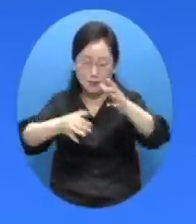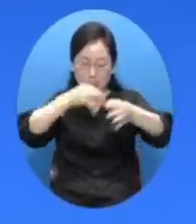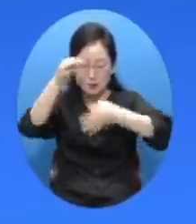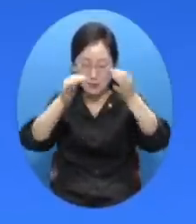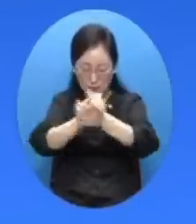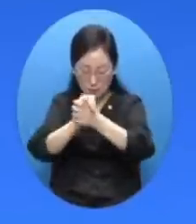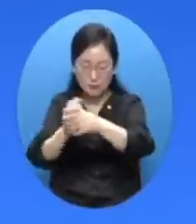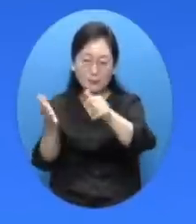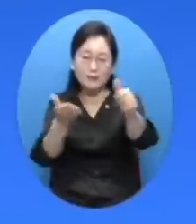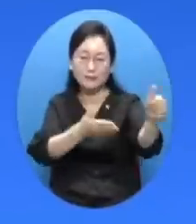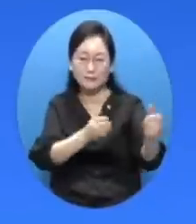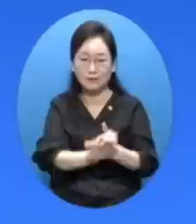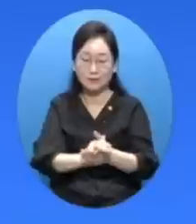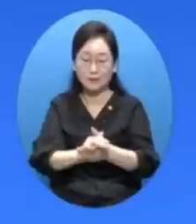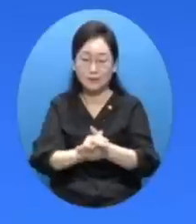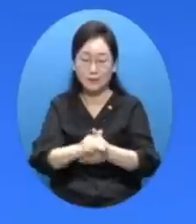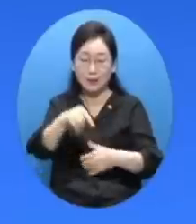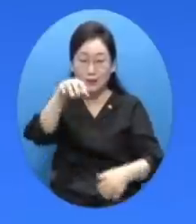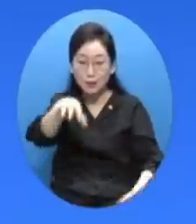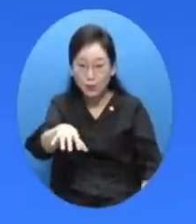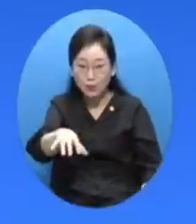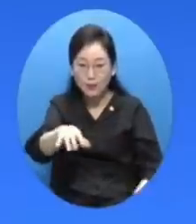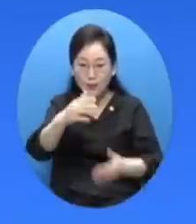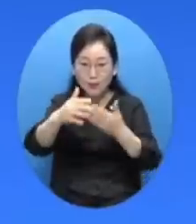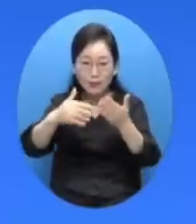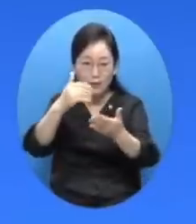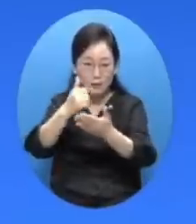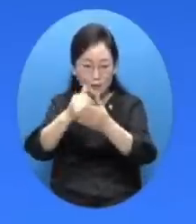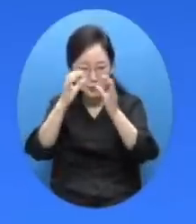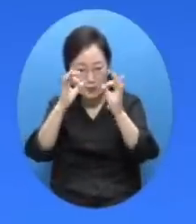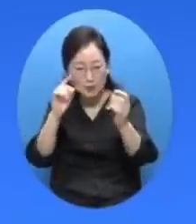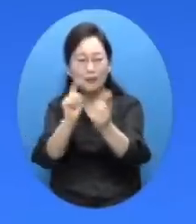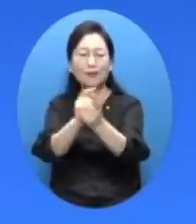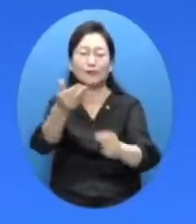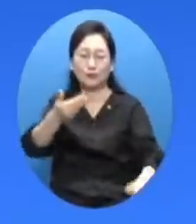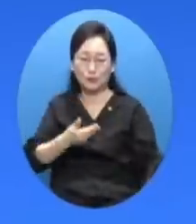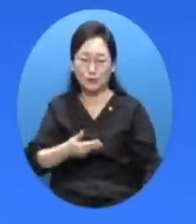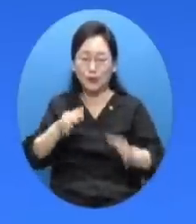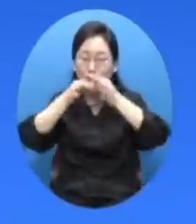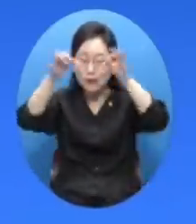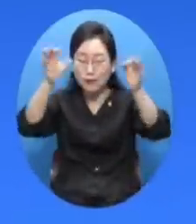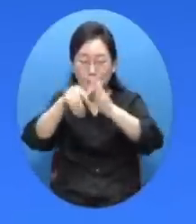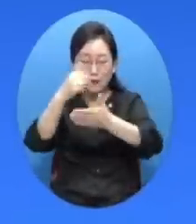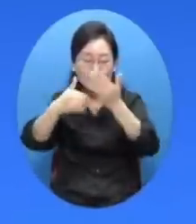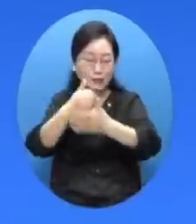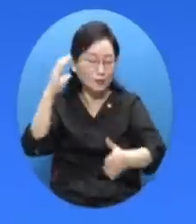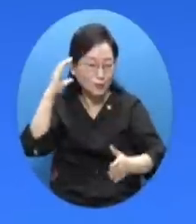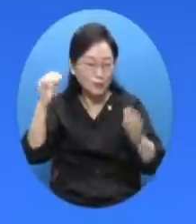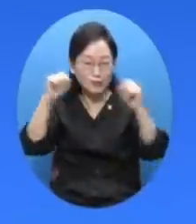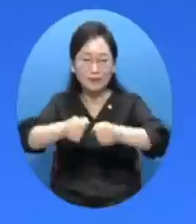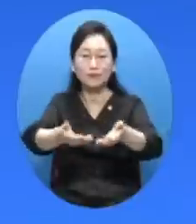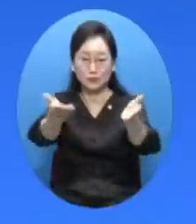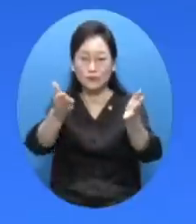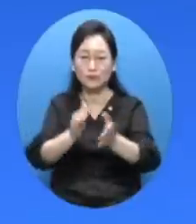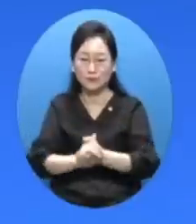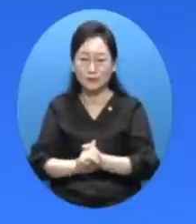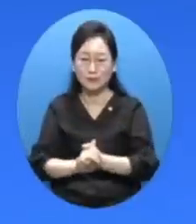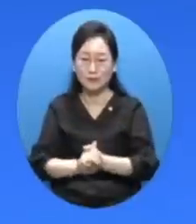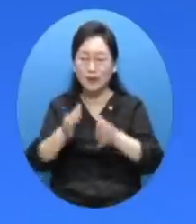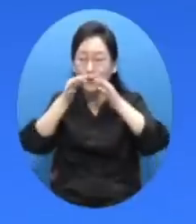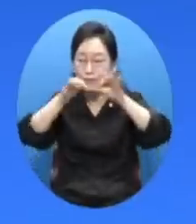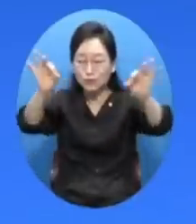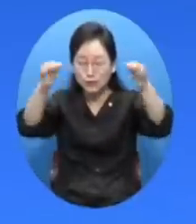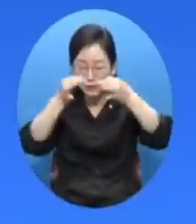것입니다. 광야길에서 주님 우리를 만나십니다. 주 앞에 부르짖을 때 주님께서 우리 기도를 들으시고 응답하시는 것입니다.